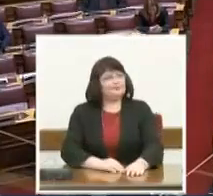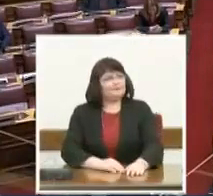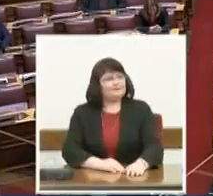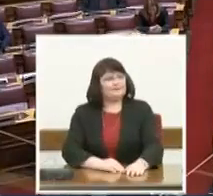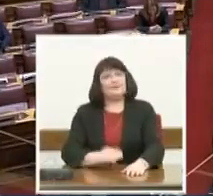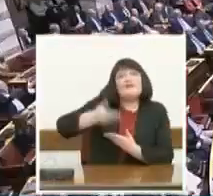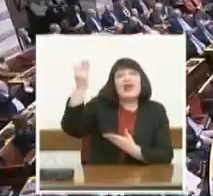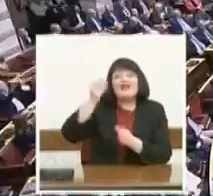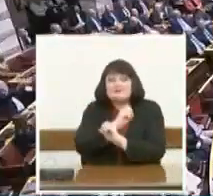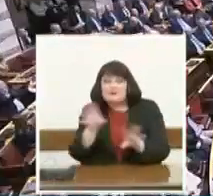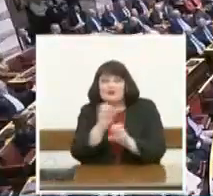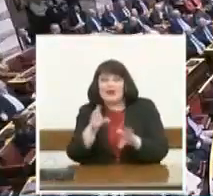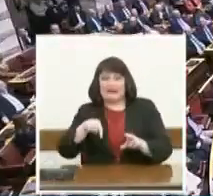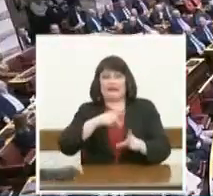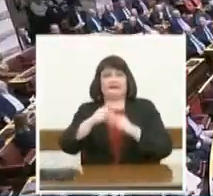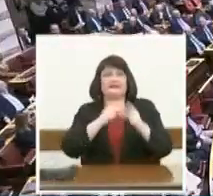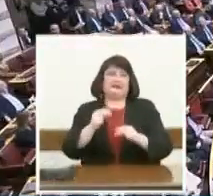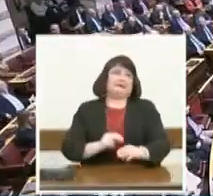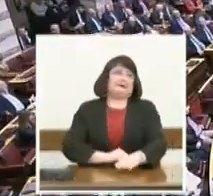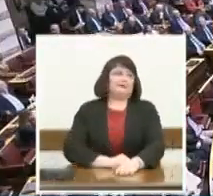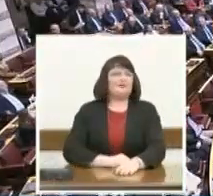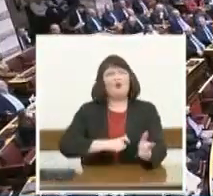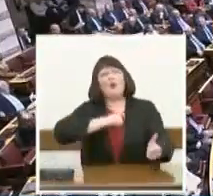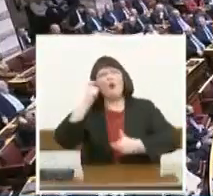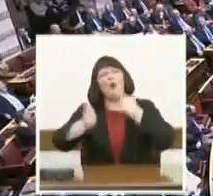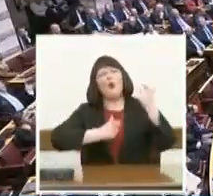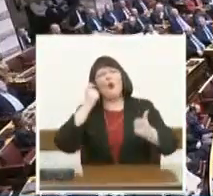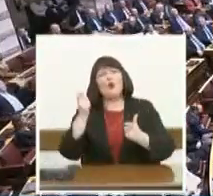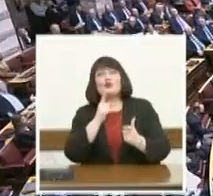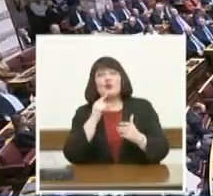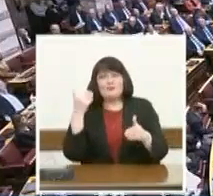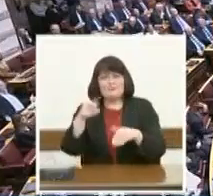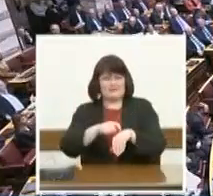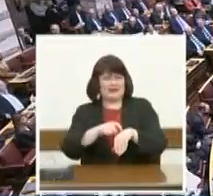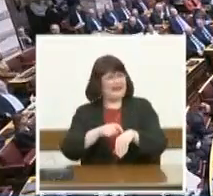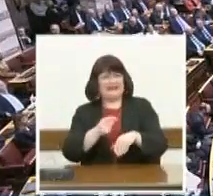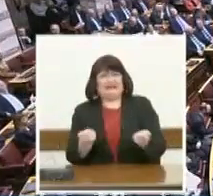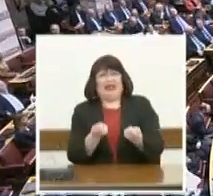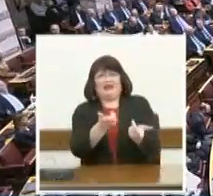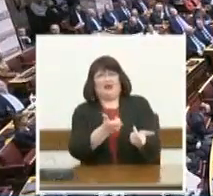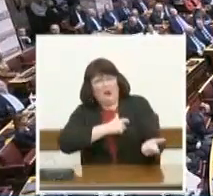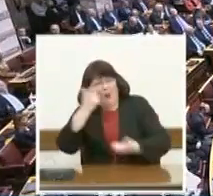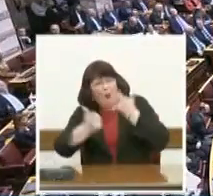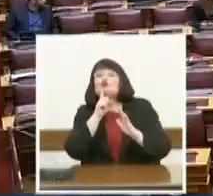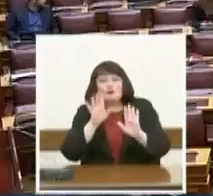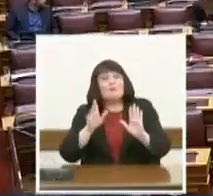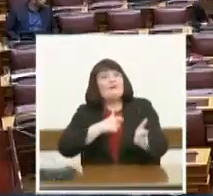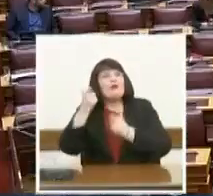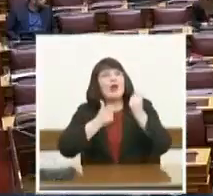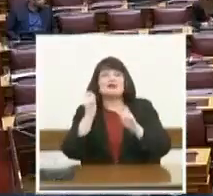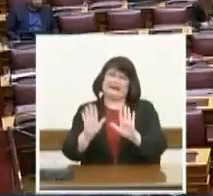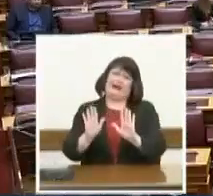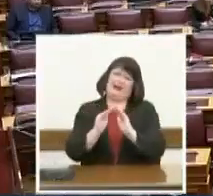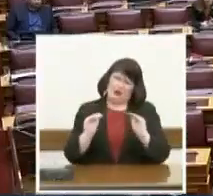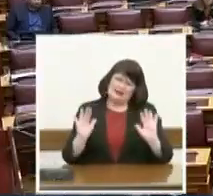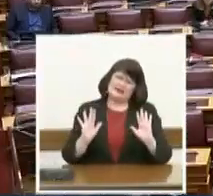κατά τρόπο που να οδηγήσει στο να είναι στην Ελλάδα. Εντάξει, να κουμπίσουμε τον κύριο για να κλείσουμε. Μια κουβέντα. Δηλαδή το διακύβευμα στα γρήγορα και πού ψηφίζουμε,